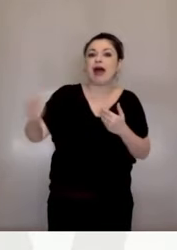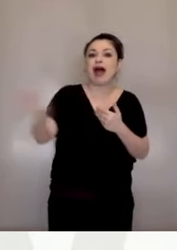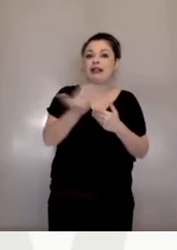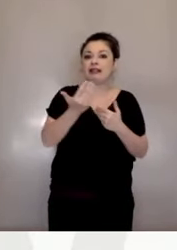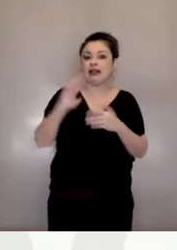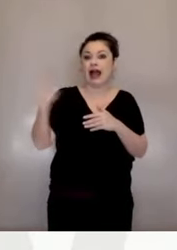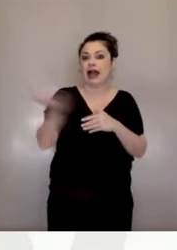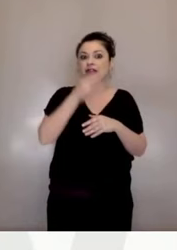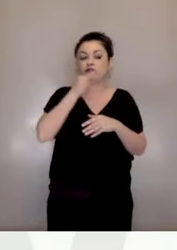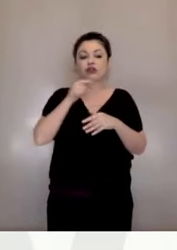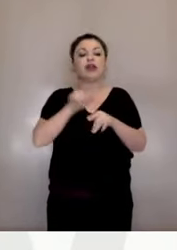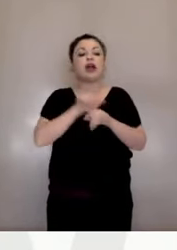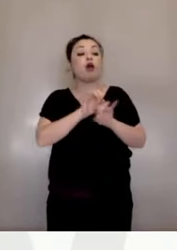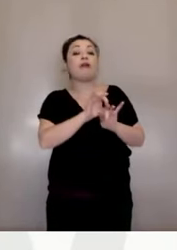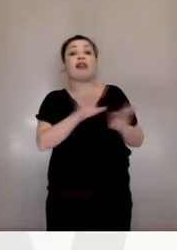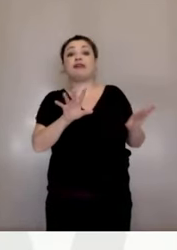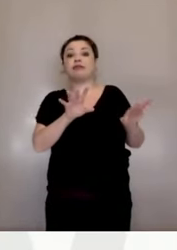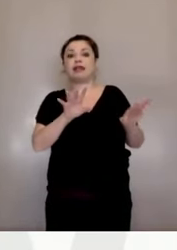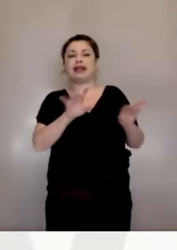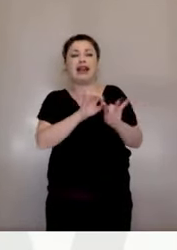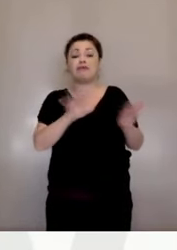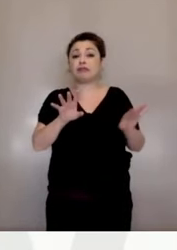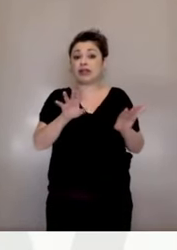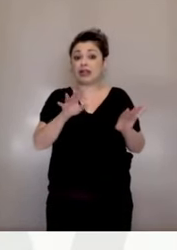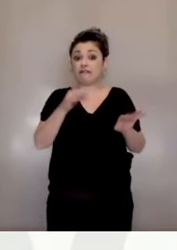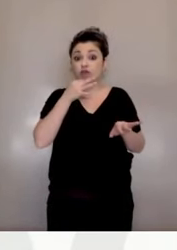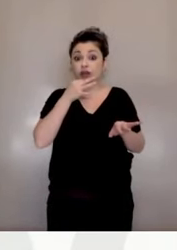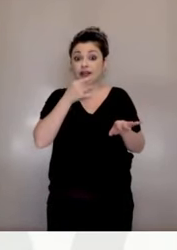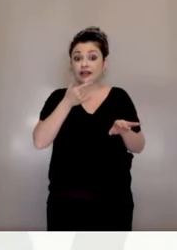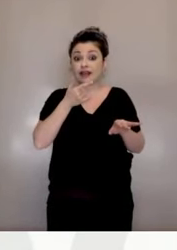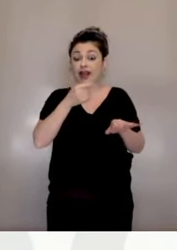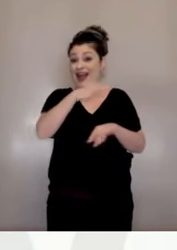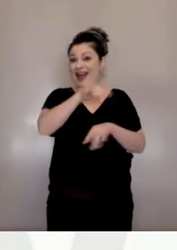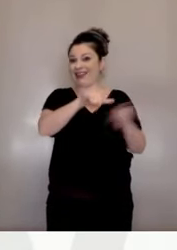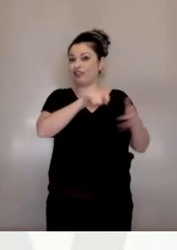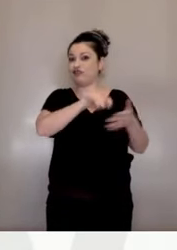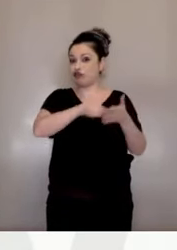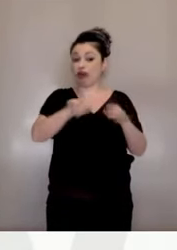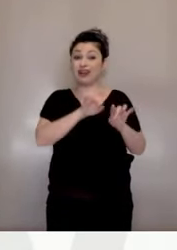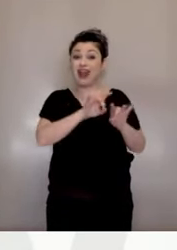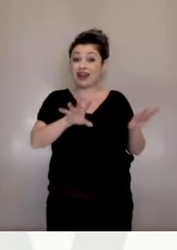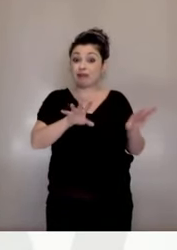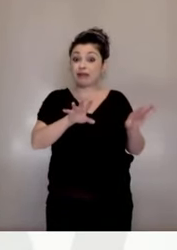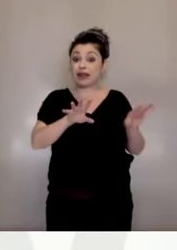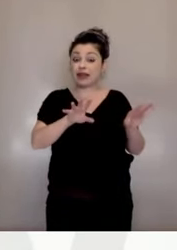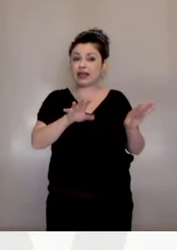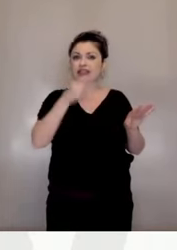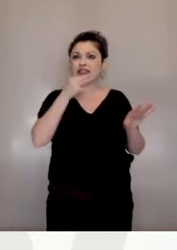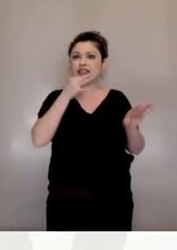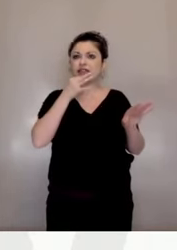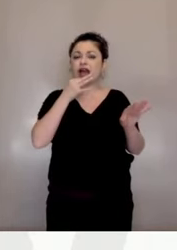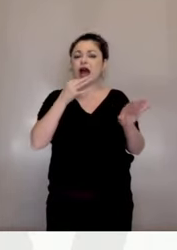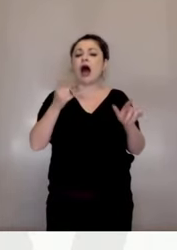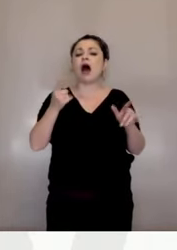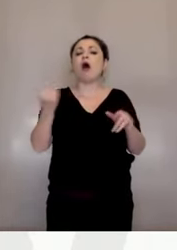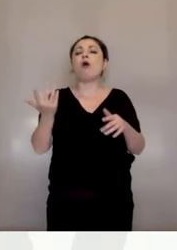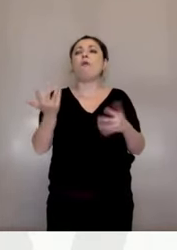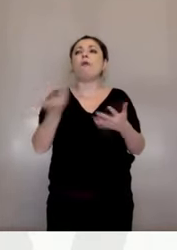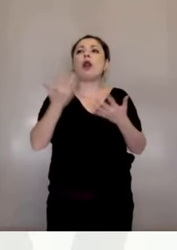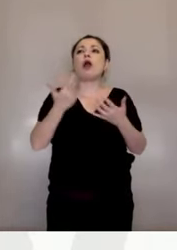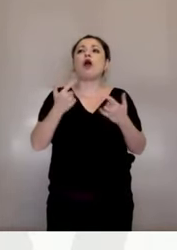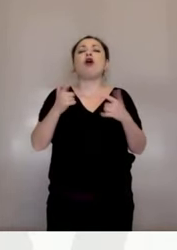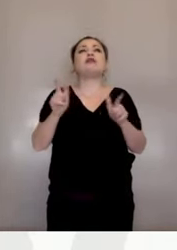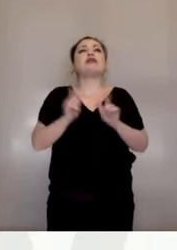pensi, perciò l'essere liberi non significa, ci dice Nancy, essere liberati da qualcosa,